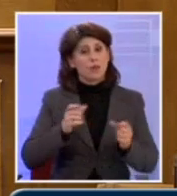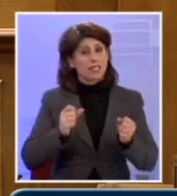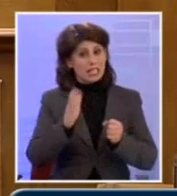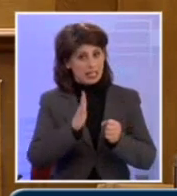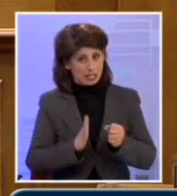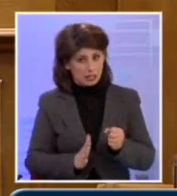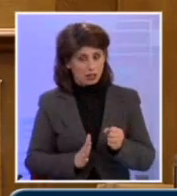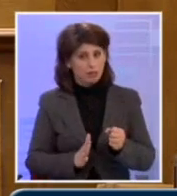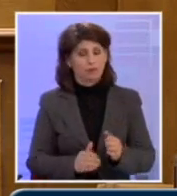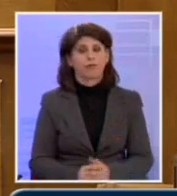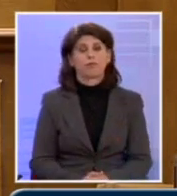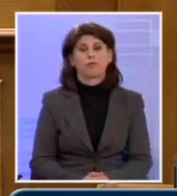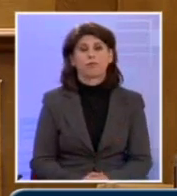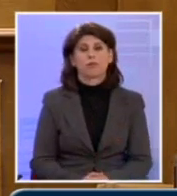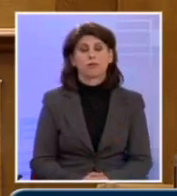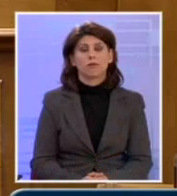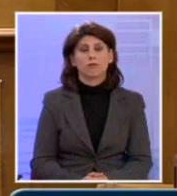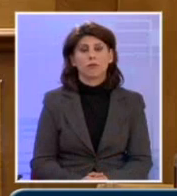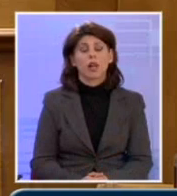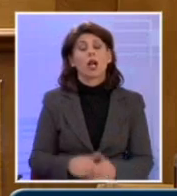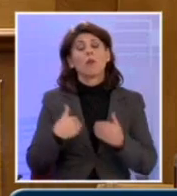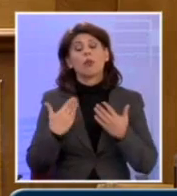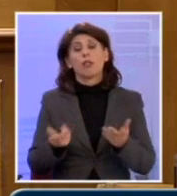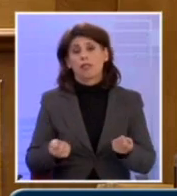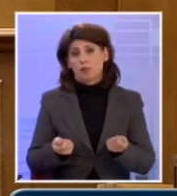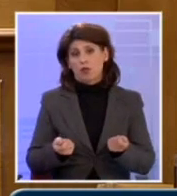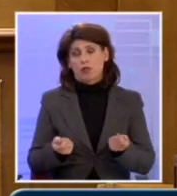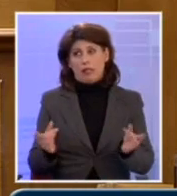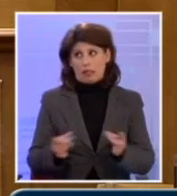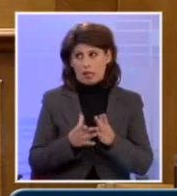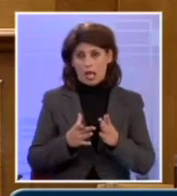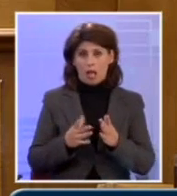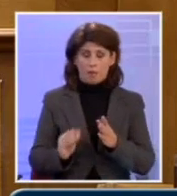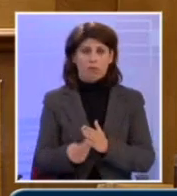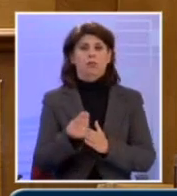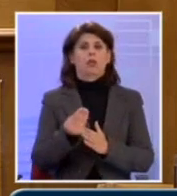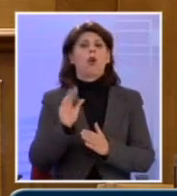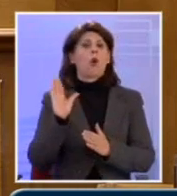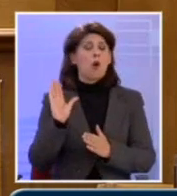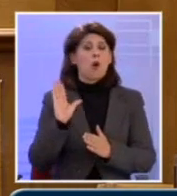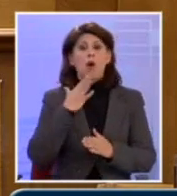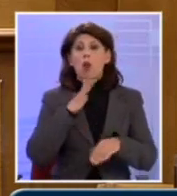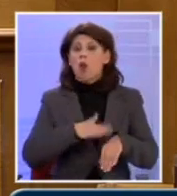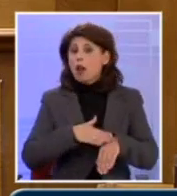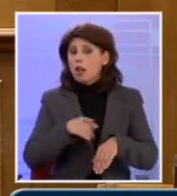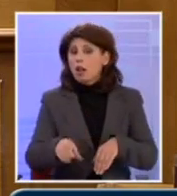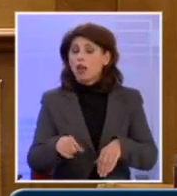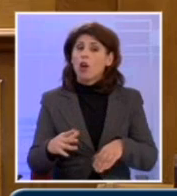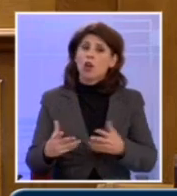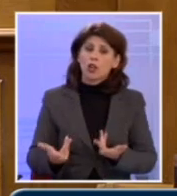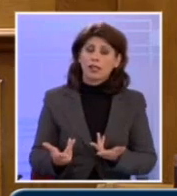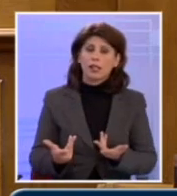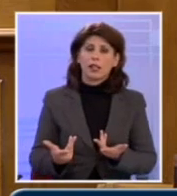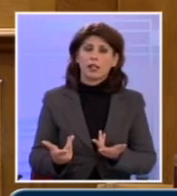κρίση που δεν δημιουργήθηκε τυχαία, αλλά εξαιτίας του γεγονότος